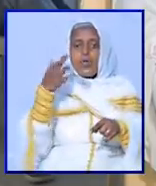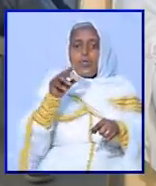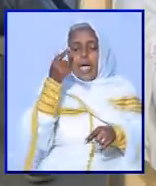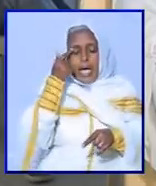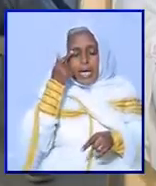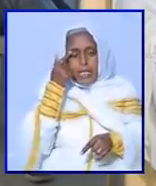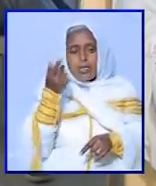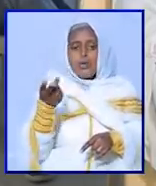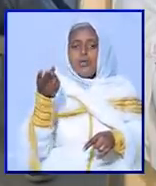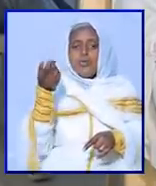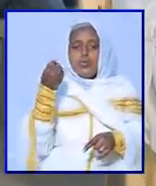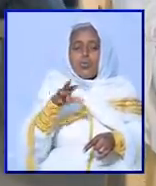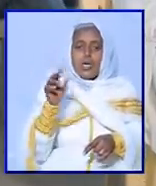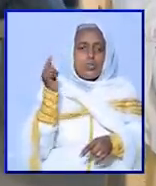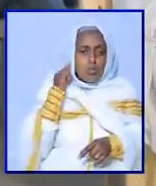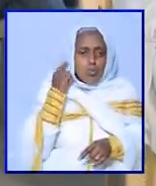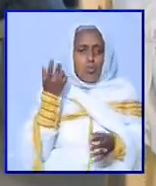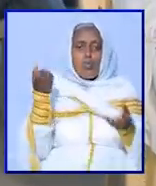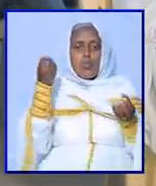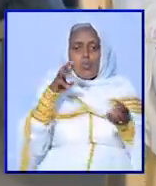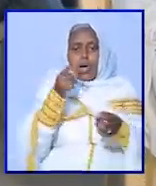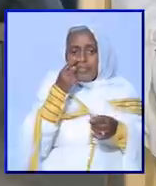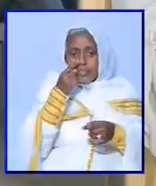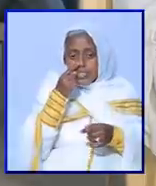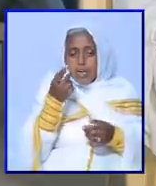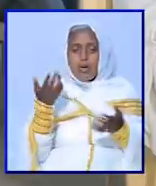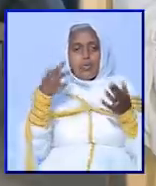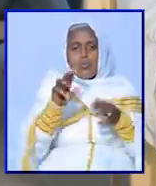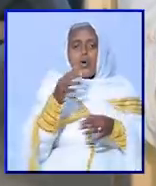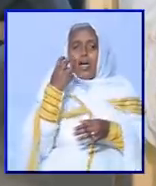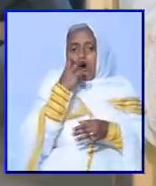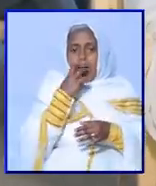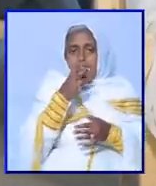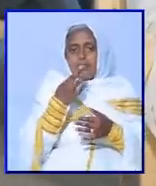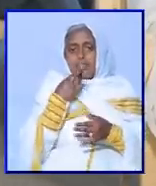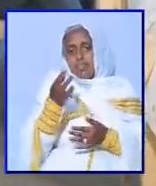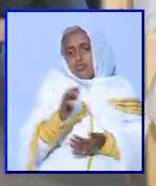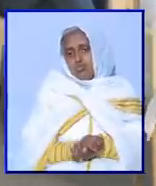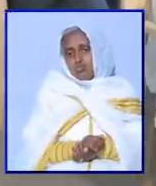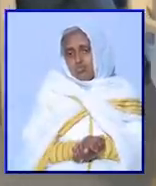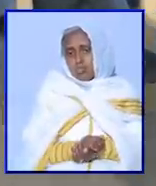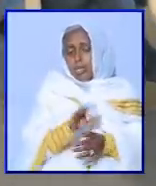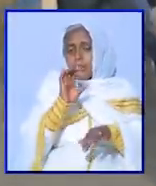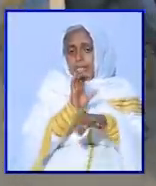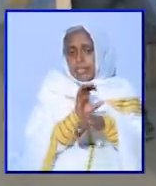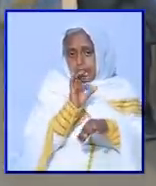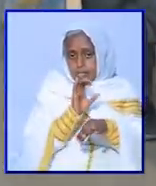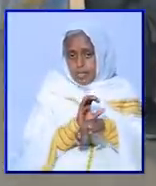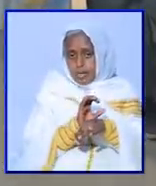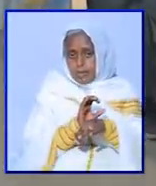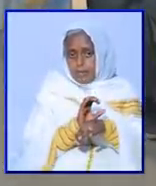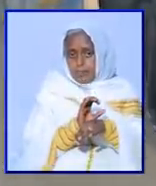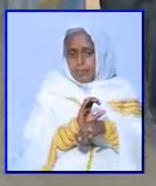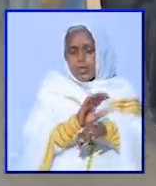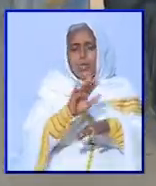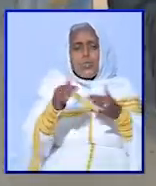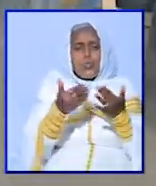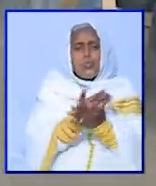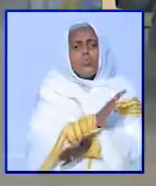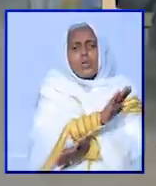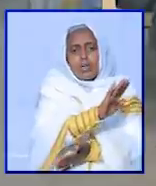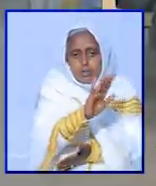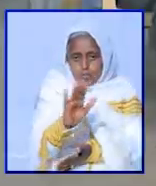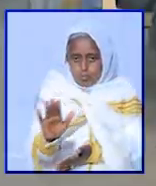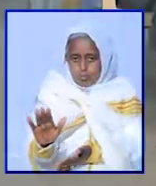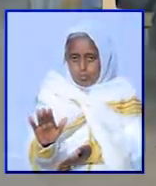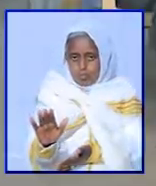ናችሁ ወይ እግር ናችሁ ወይ አይን ናችሁ ወይ አፍንጫ ናችሁ ወይ አንደው ያፍናችሁ ለቤተ